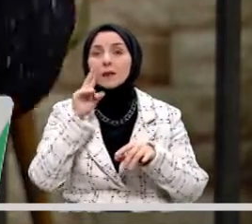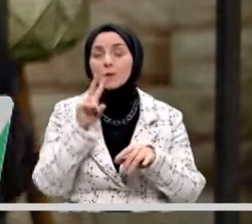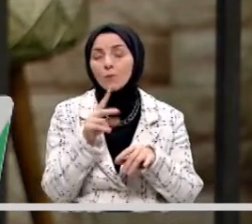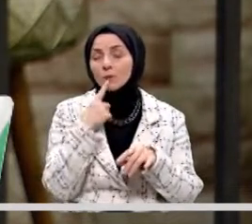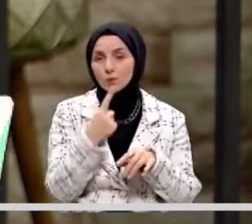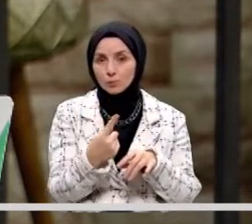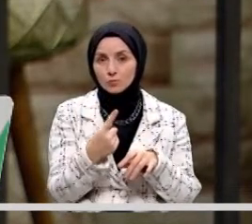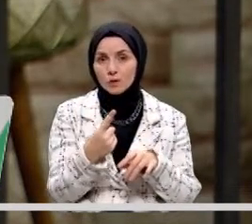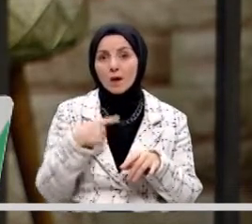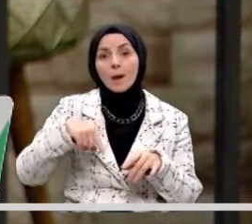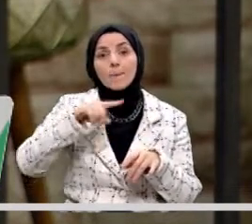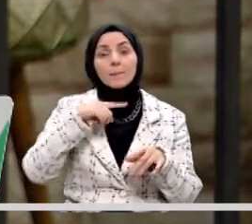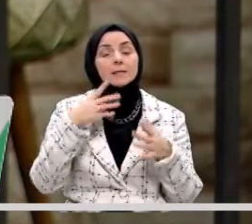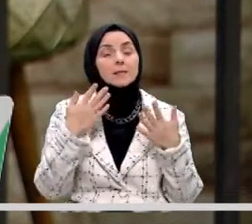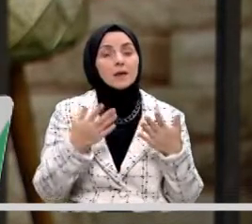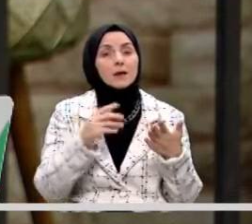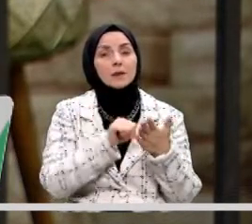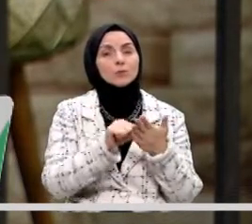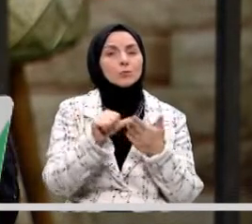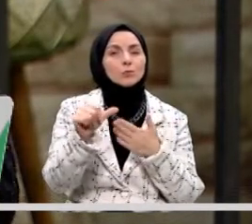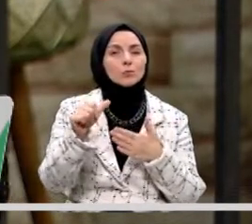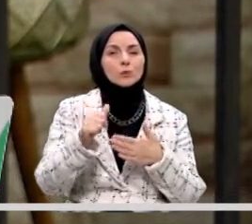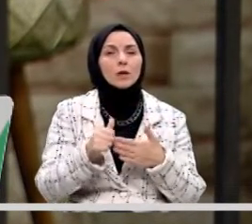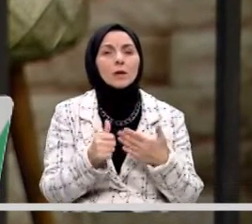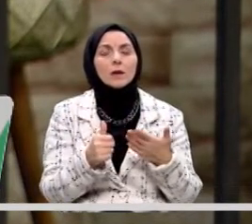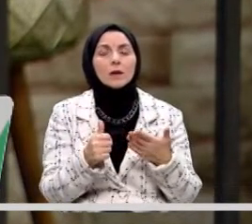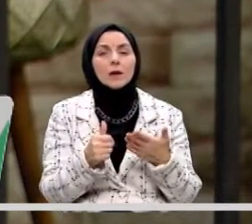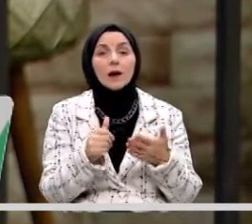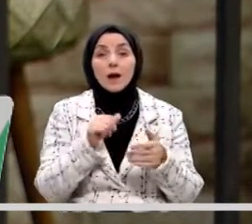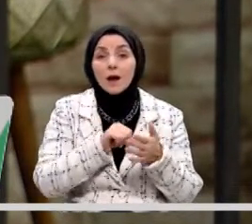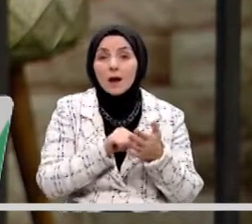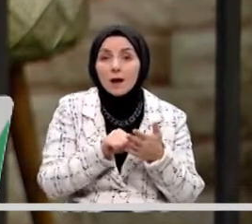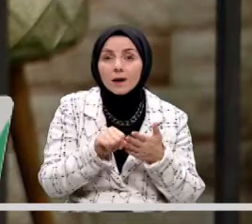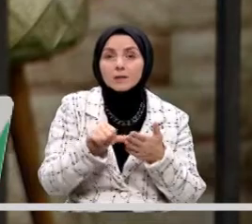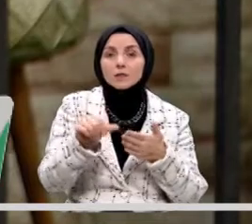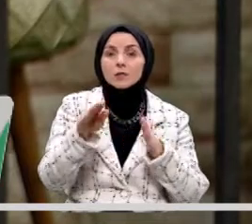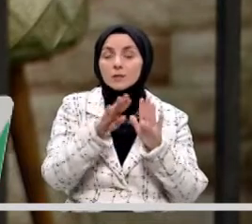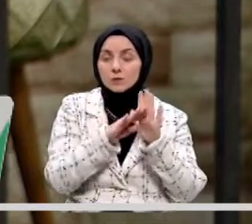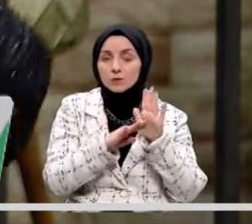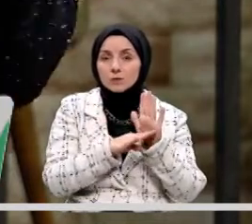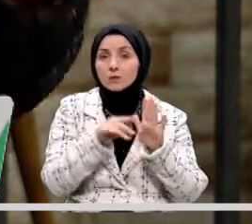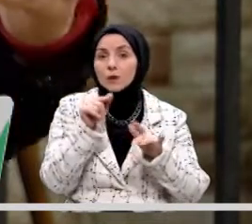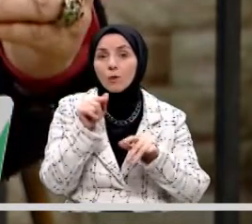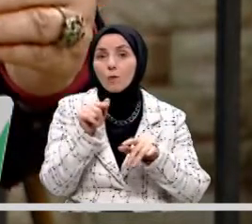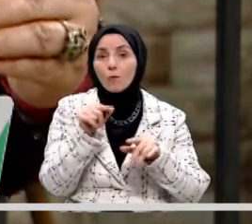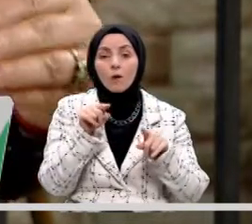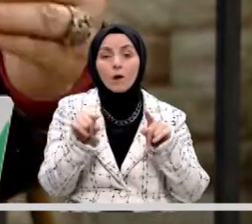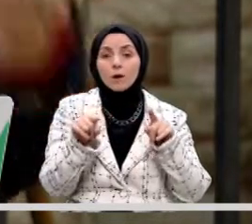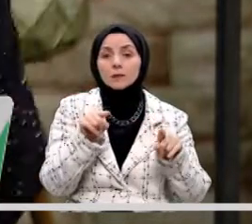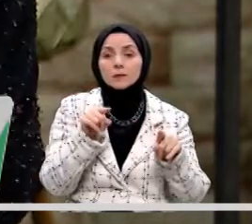tümüyle bir doyum sağladığımızda o Doyum bizde hangi alandaysa orada bir